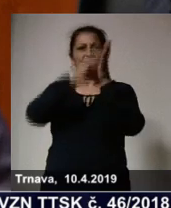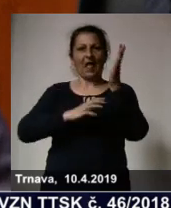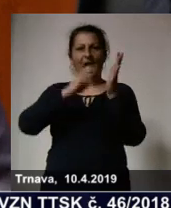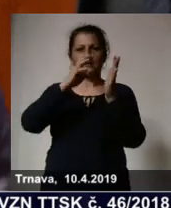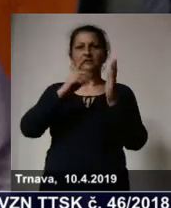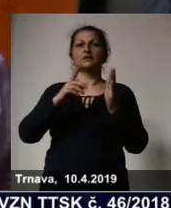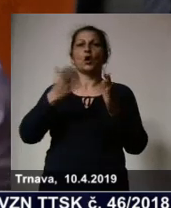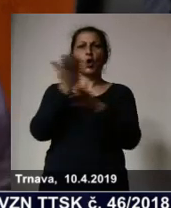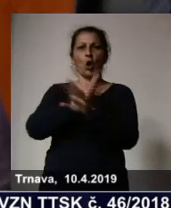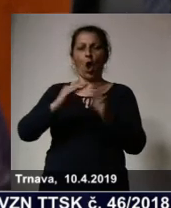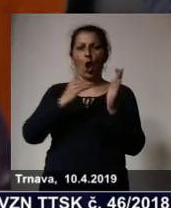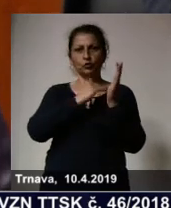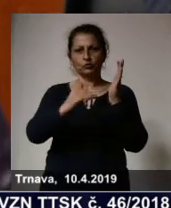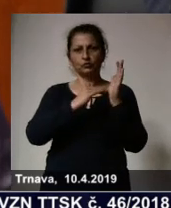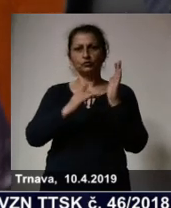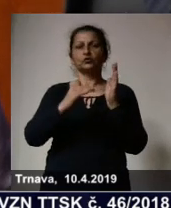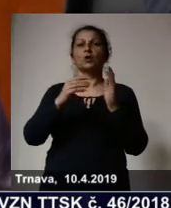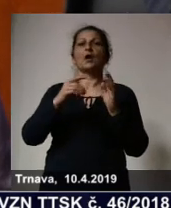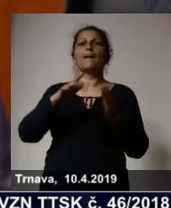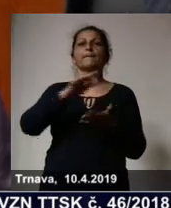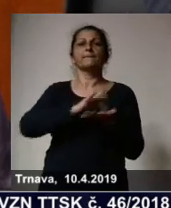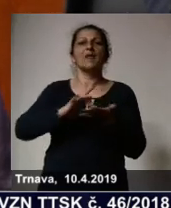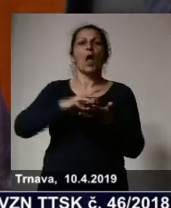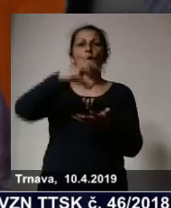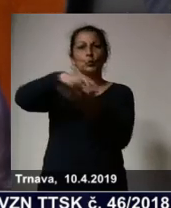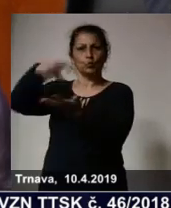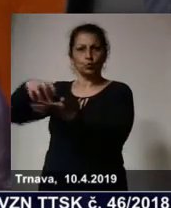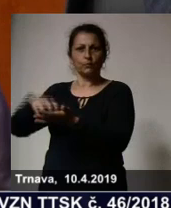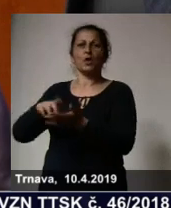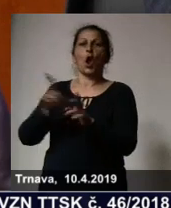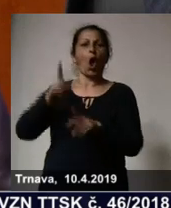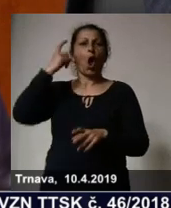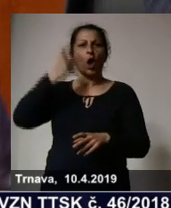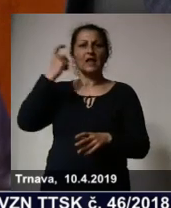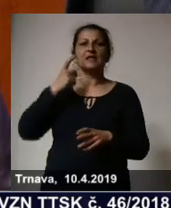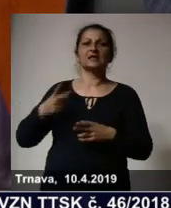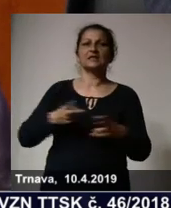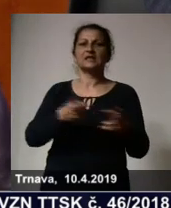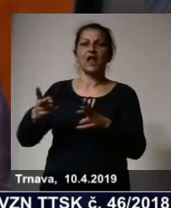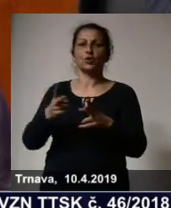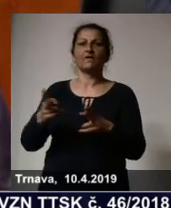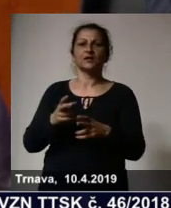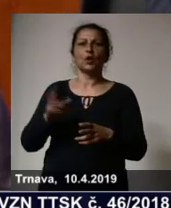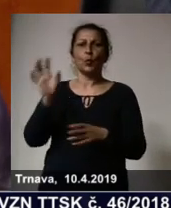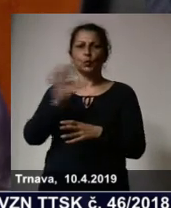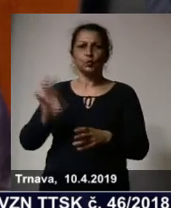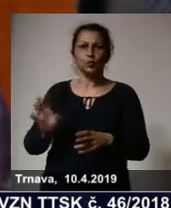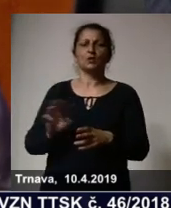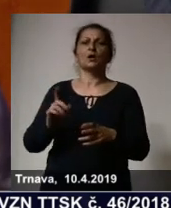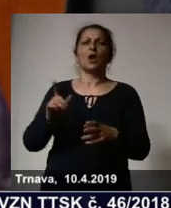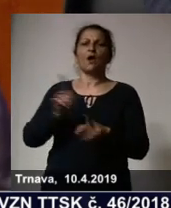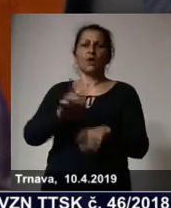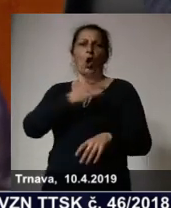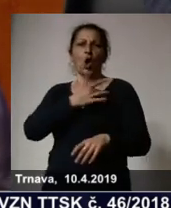bude končiť miestne akčné skupiny, oblastné organizácie cestovného ruchu, združenia právnických osôb,